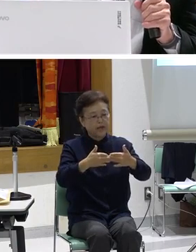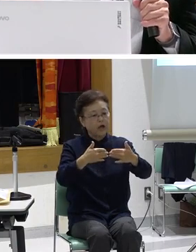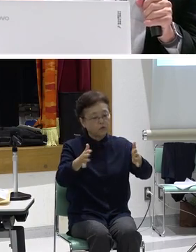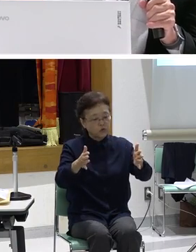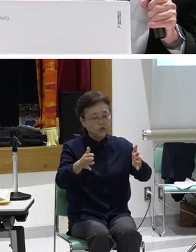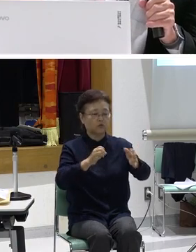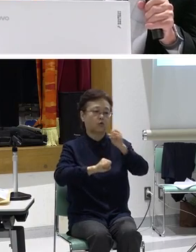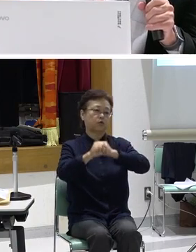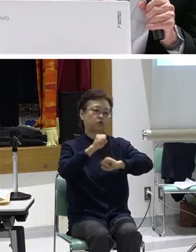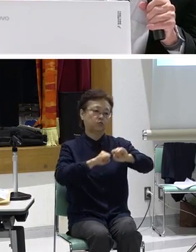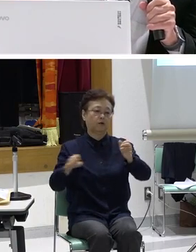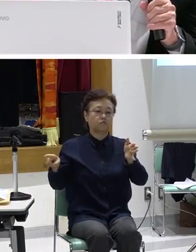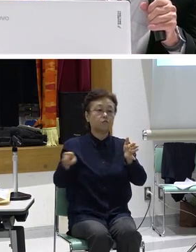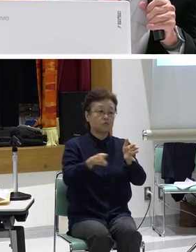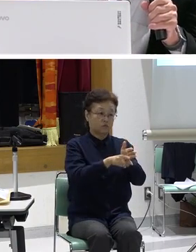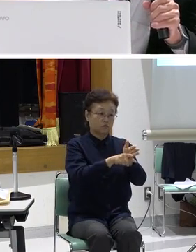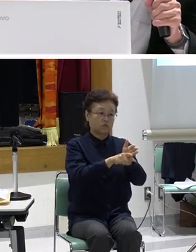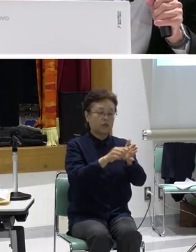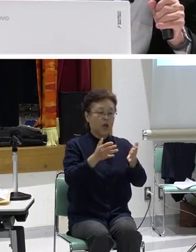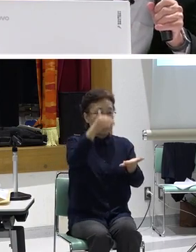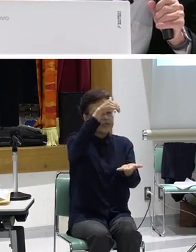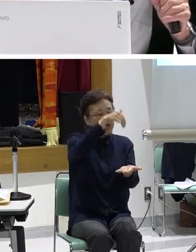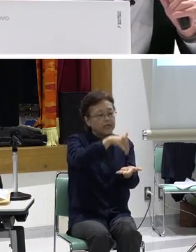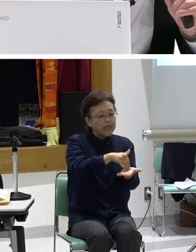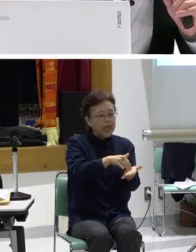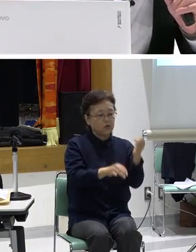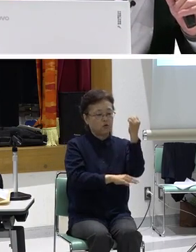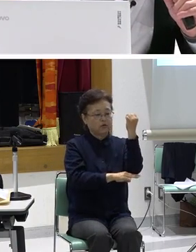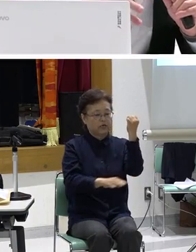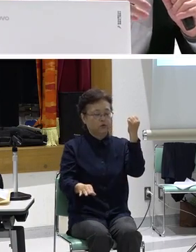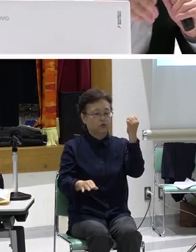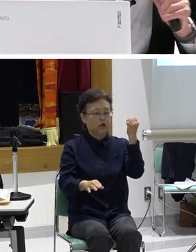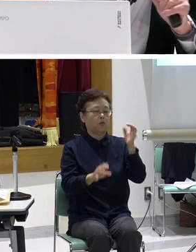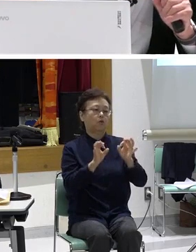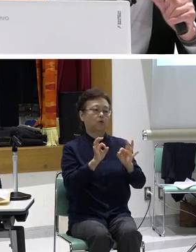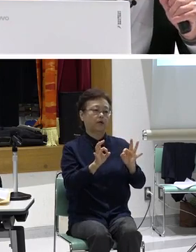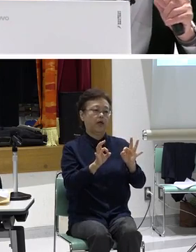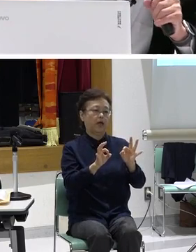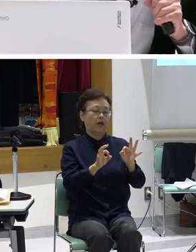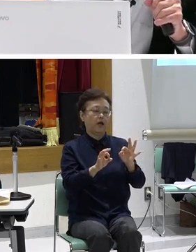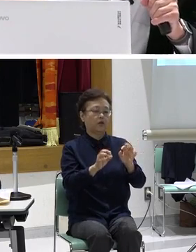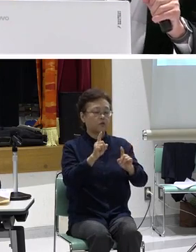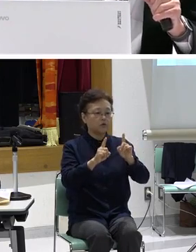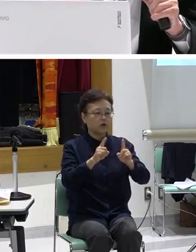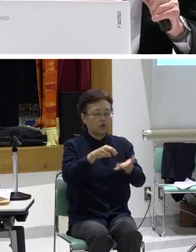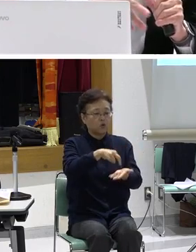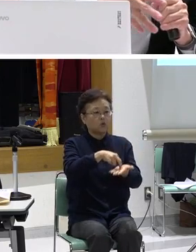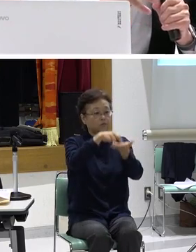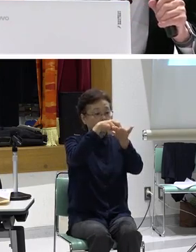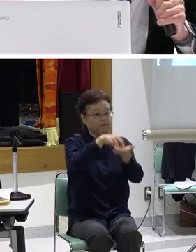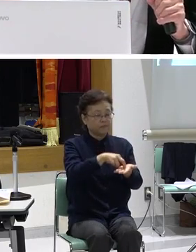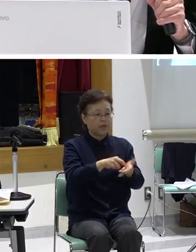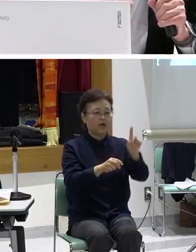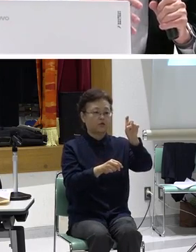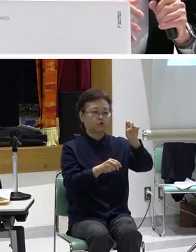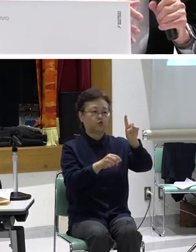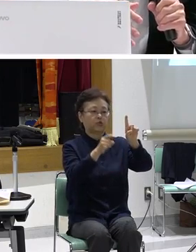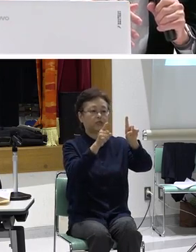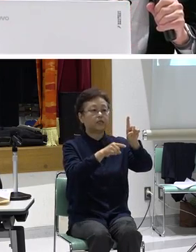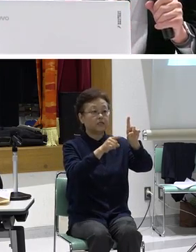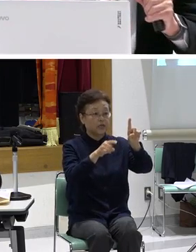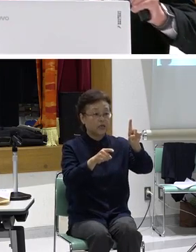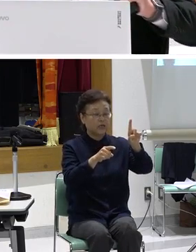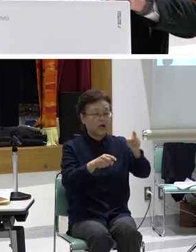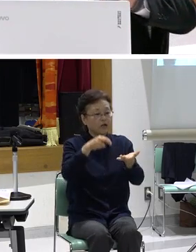を、最低限の基準を満たして、とりあえずエレベーター11人乗りのものを作っておけばいいっていう感じ、まあ、例えばエレベーターで言うと